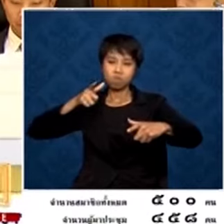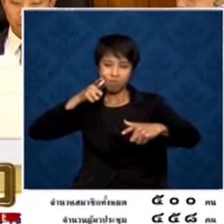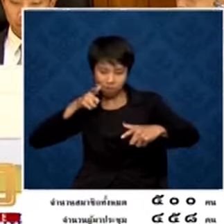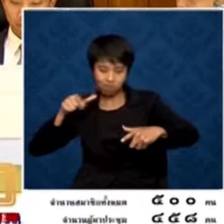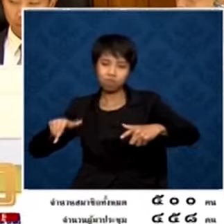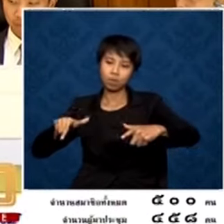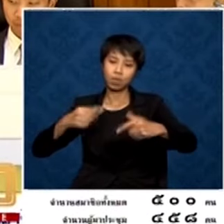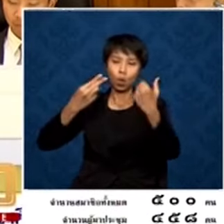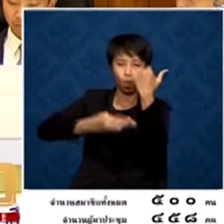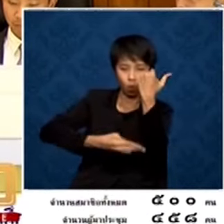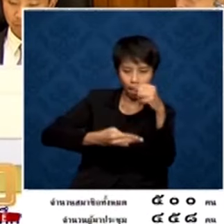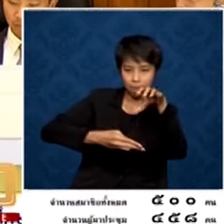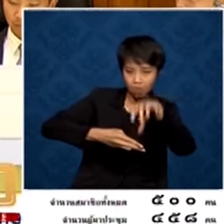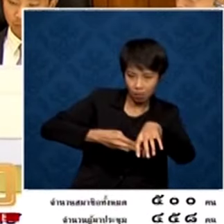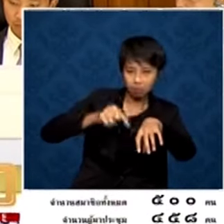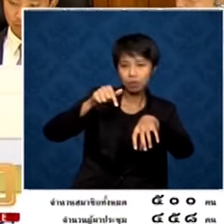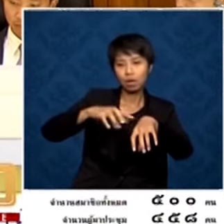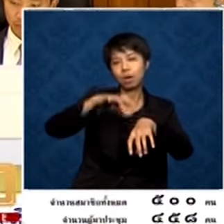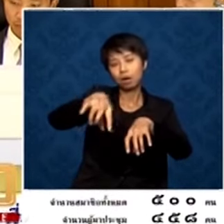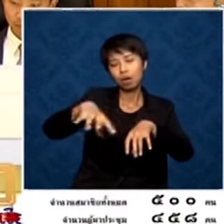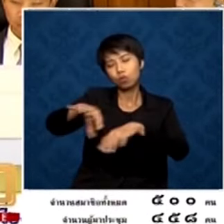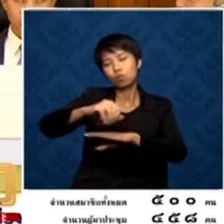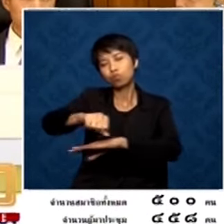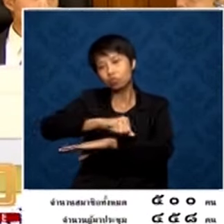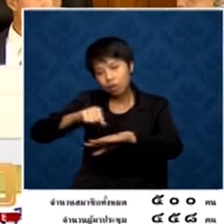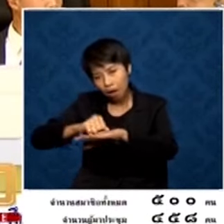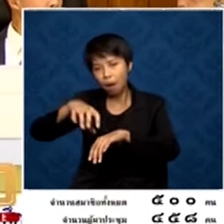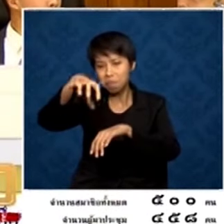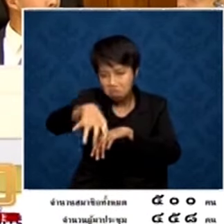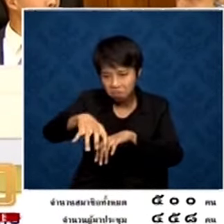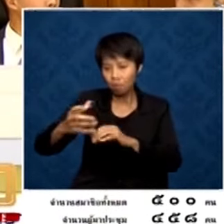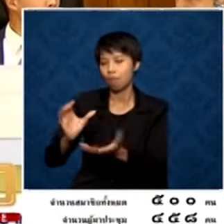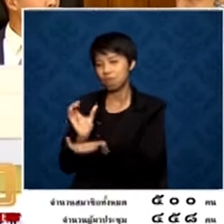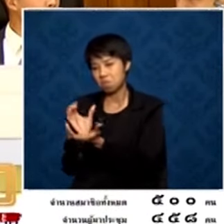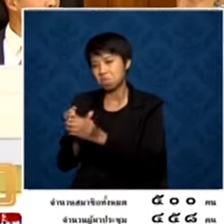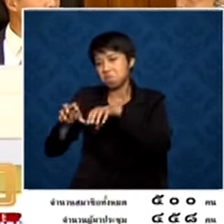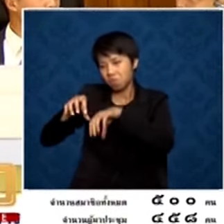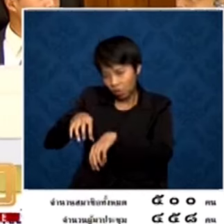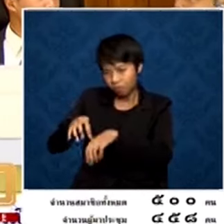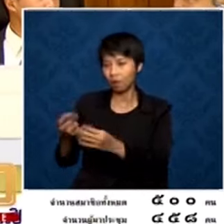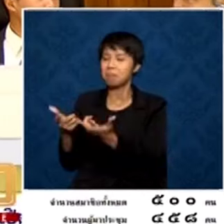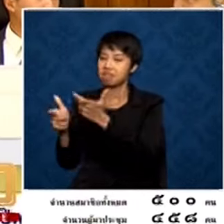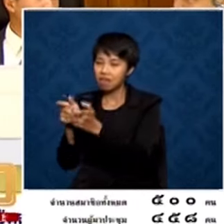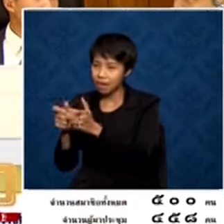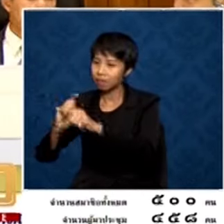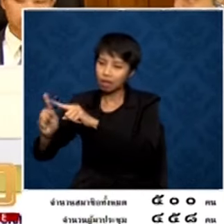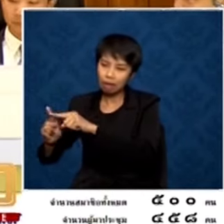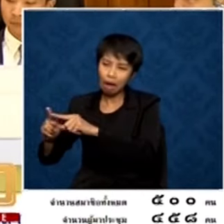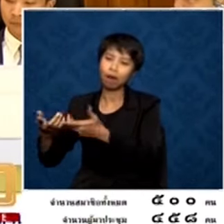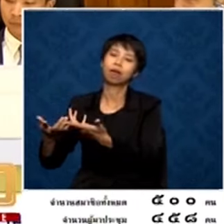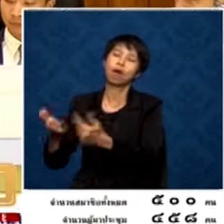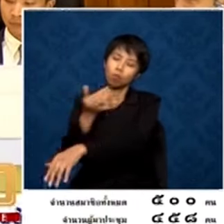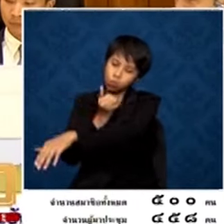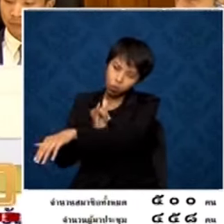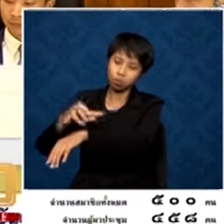มีมาตรการจริงจังเลยที่จะแก้ปัญหาที่มันจะเกิดขึ้นตามมาอันนี้ประเด็นที่ 2รวมไปถึงกังวลด้วยว่าจะ